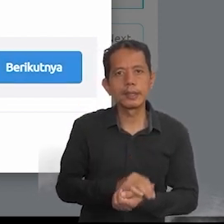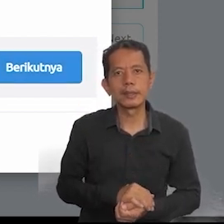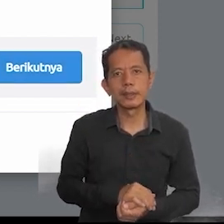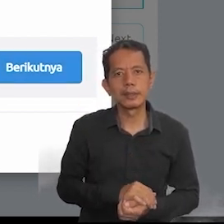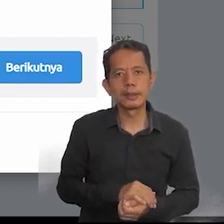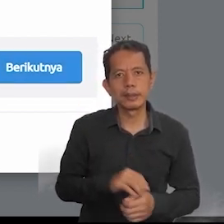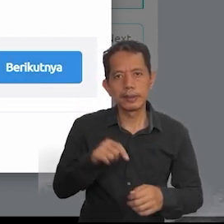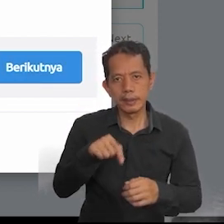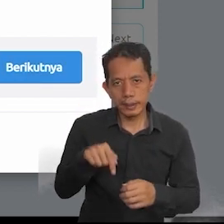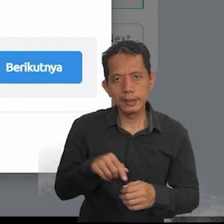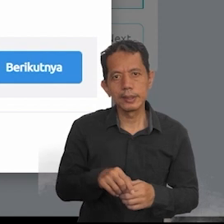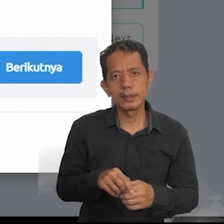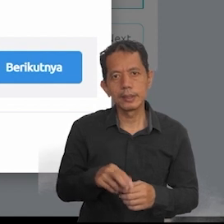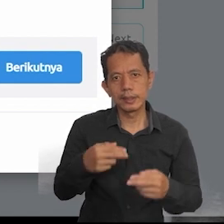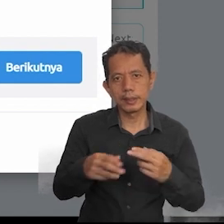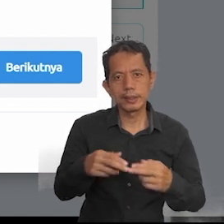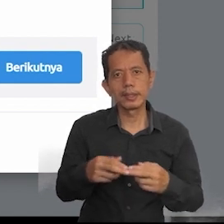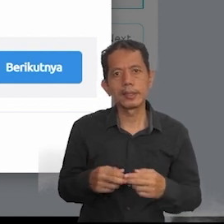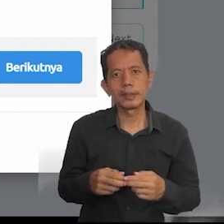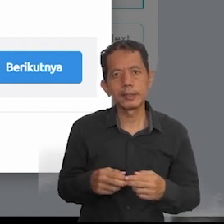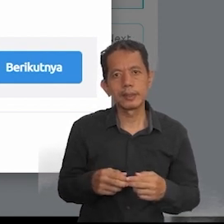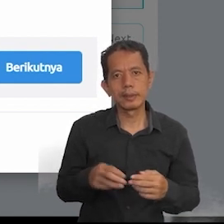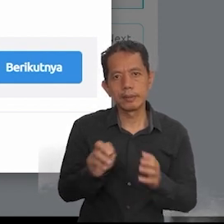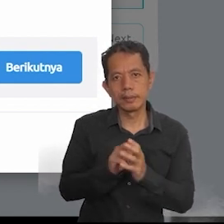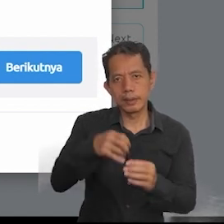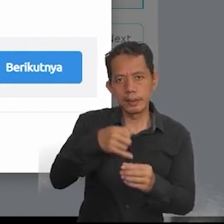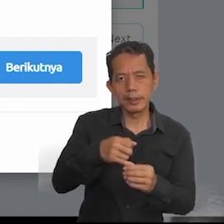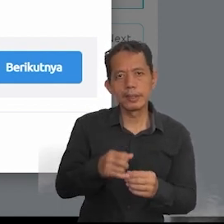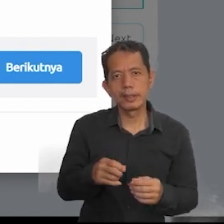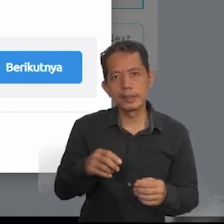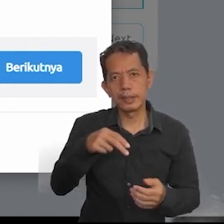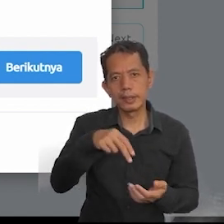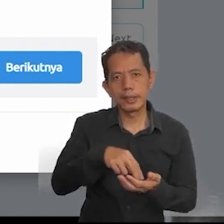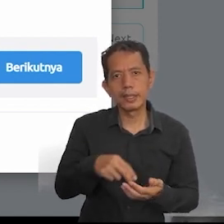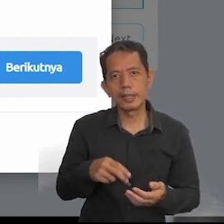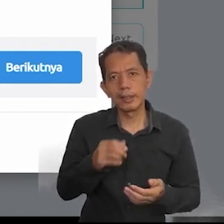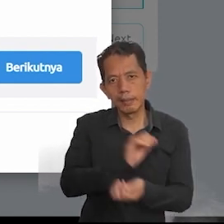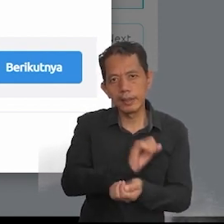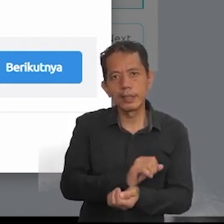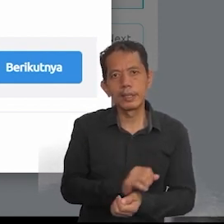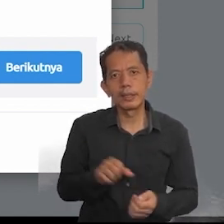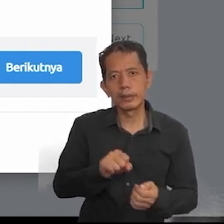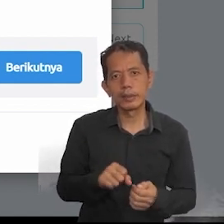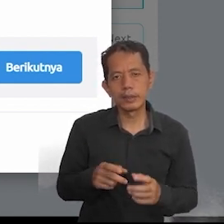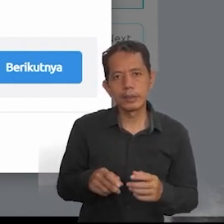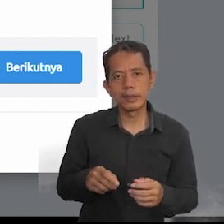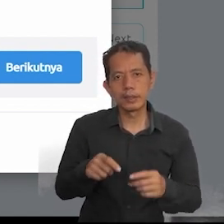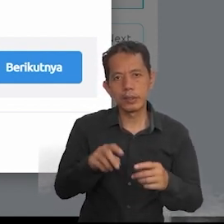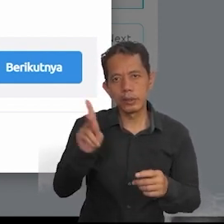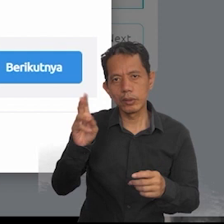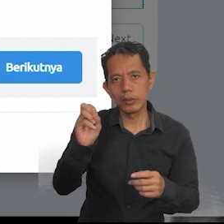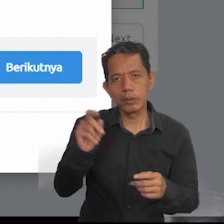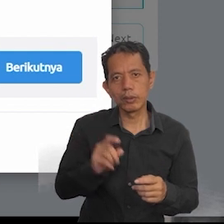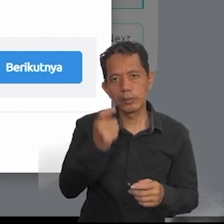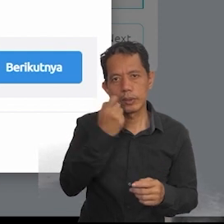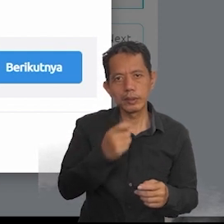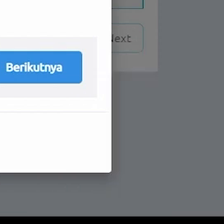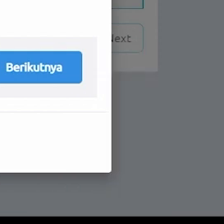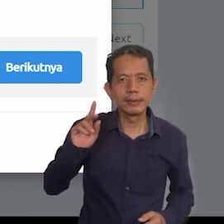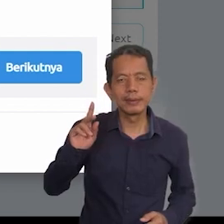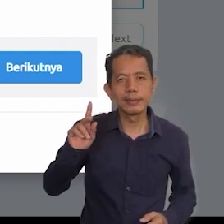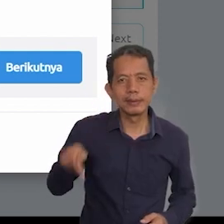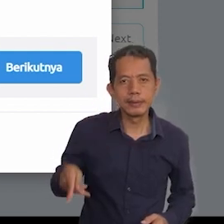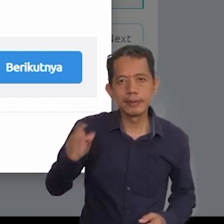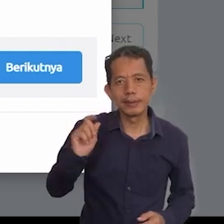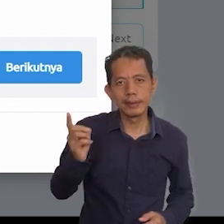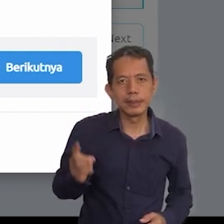pekerjaan. Di sini, rekan-rekan mengisi data pekerjaan sesuai dengan kolom tersebut.